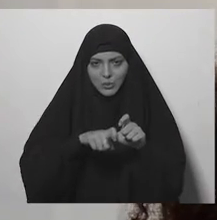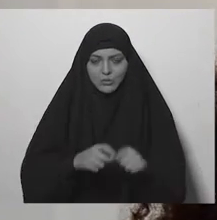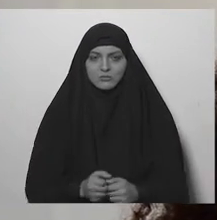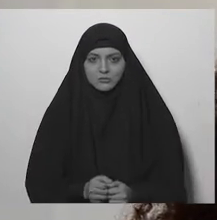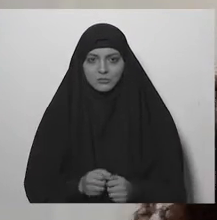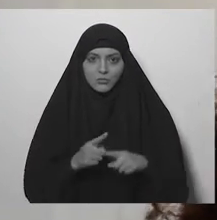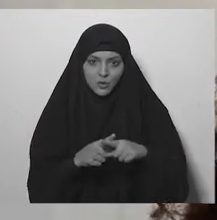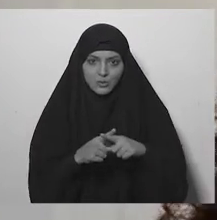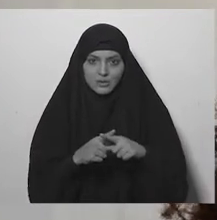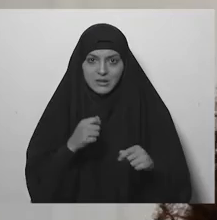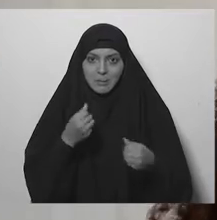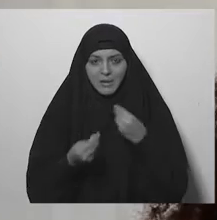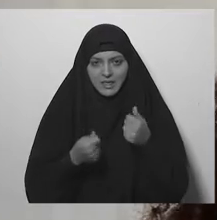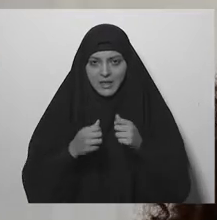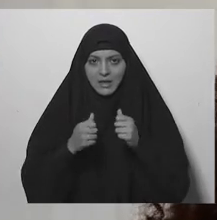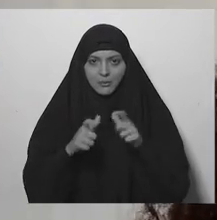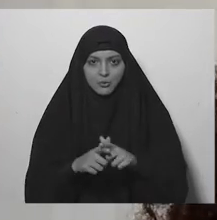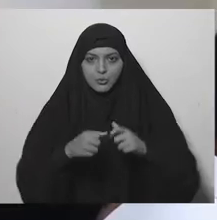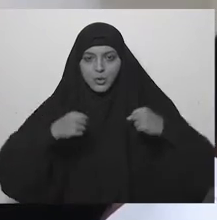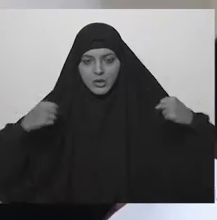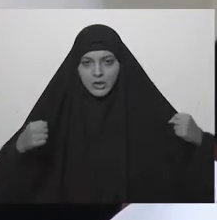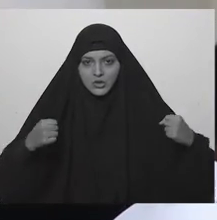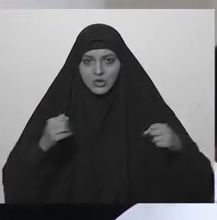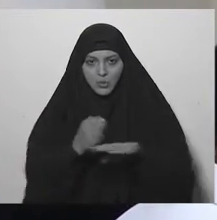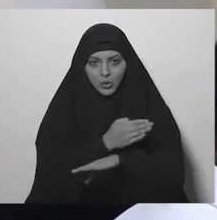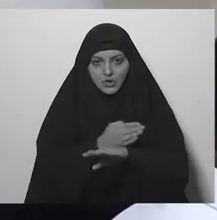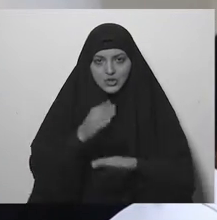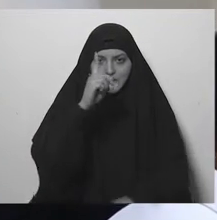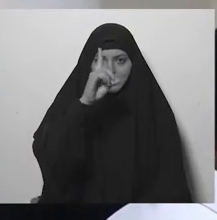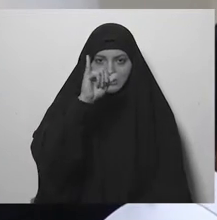d'une manière plus large du projet de 17